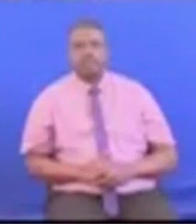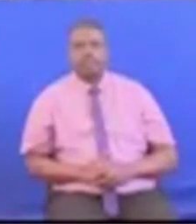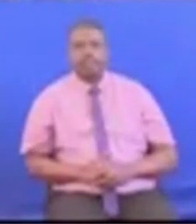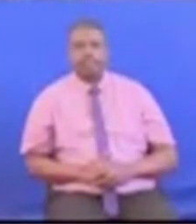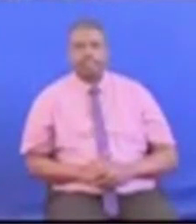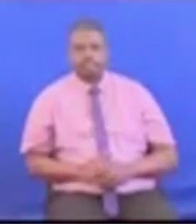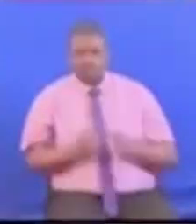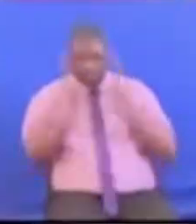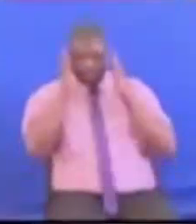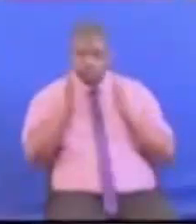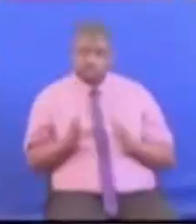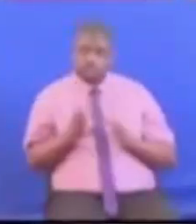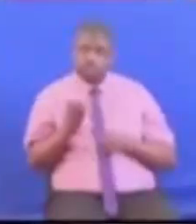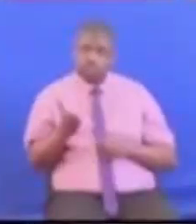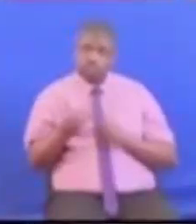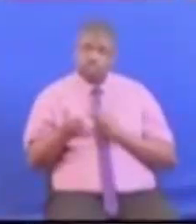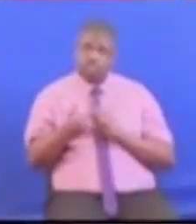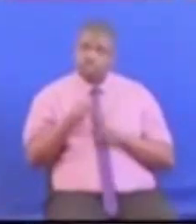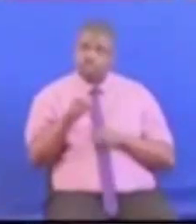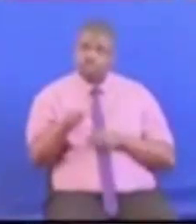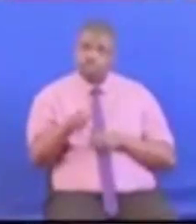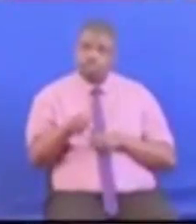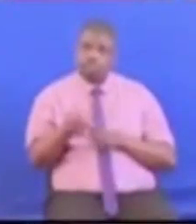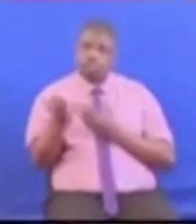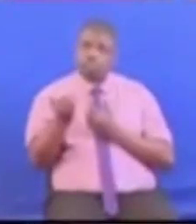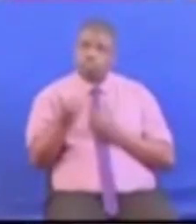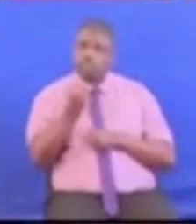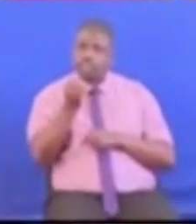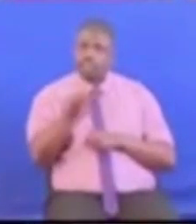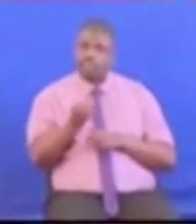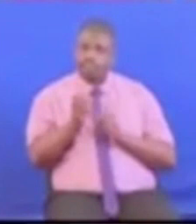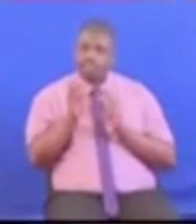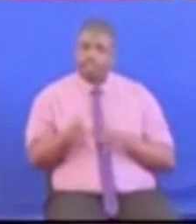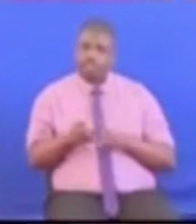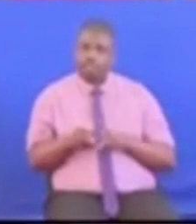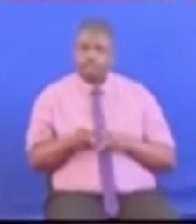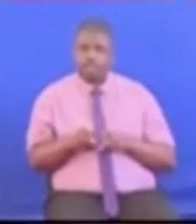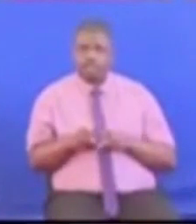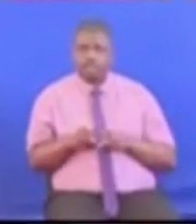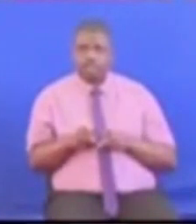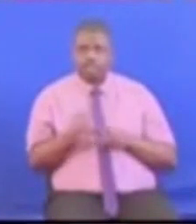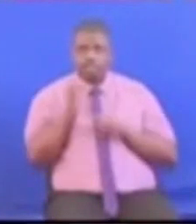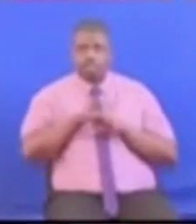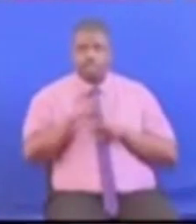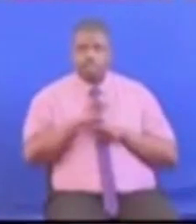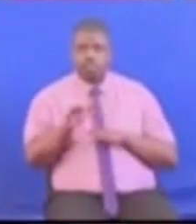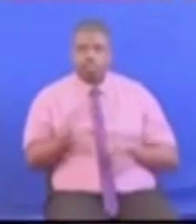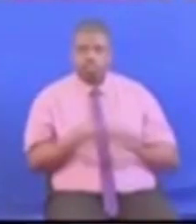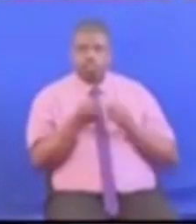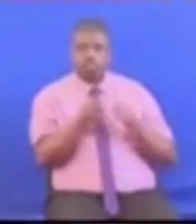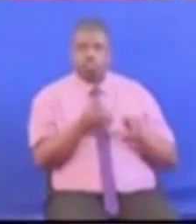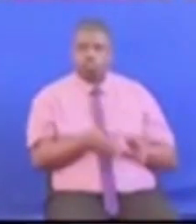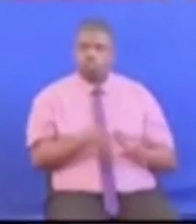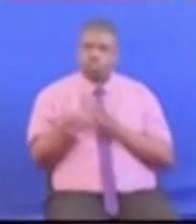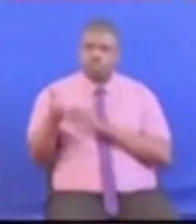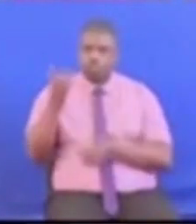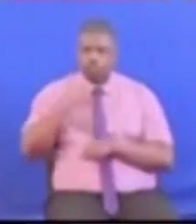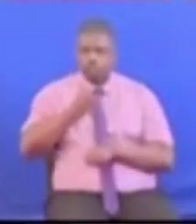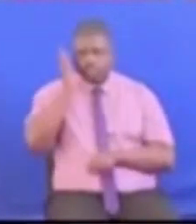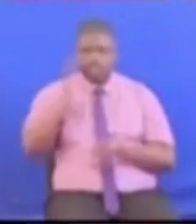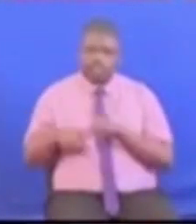Waheshimiwa wabunge, kwa jambo hili tutasubiri taarifa kama ambavyo nilikuwa nimetoa maelekezo kwa upande wa